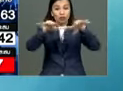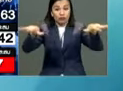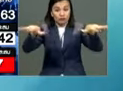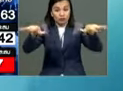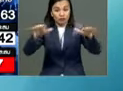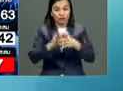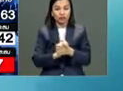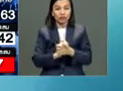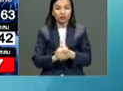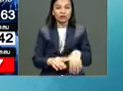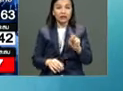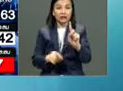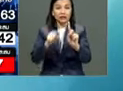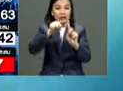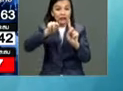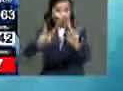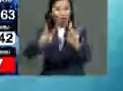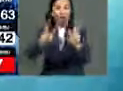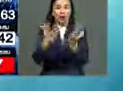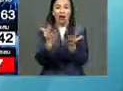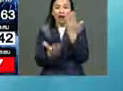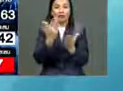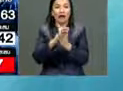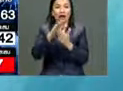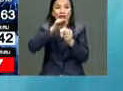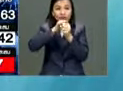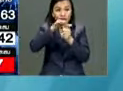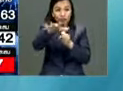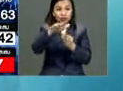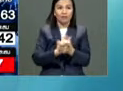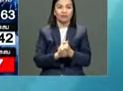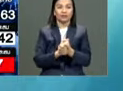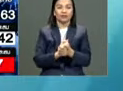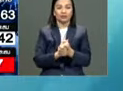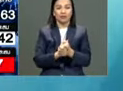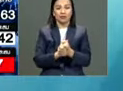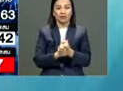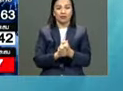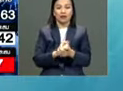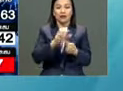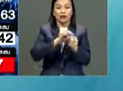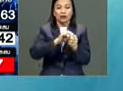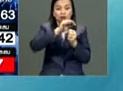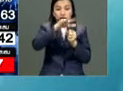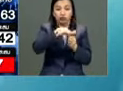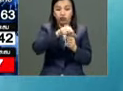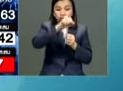คนอันนี้ให้เป็นตัวเลขที่ไม่ดีมาเลยทำให้เกิดคนที่ติดสูงขึ้นไปเรื่อยๆตอนนี้ระบาดไปในต่อรุ่นรุ่นที่1รุ่นที่ 2นะครับไปเรื่อยๆเลยนะครับเธอจะเป็นถึงรุ่นที่3